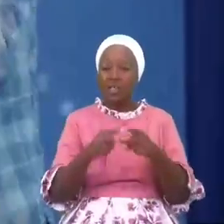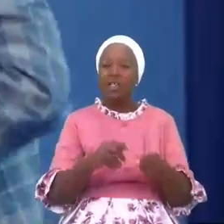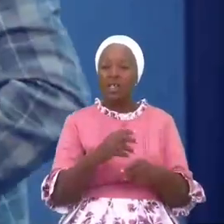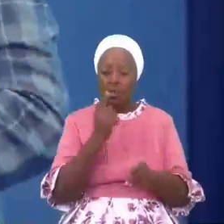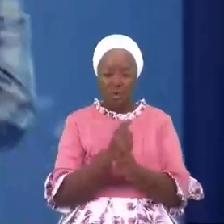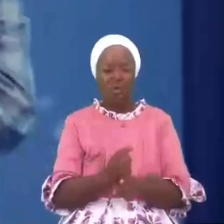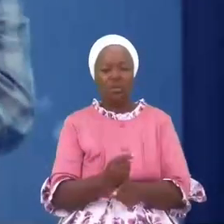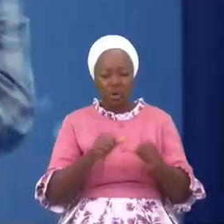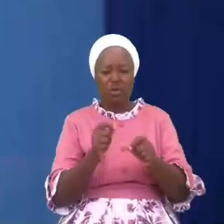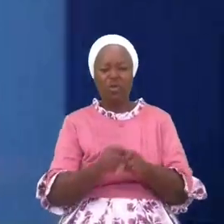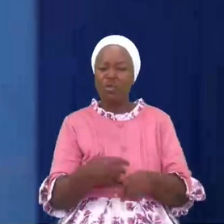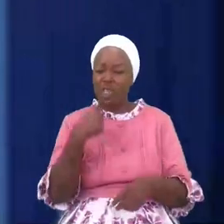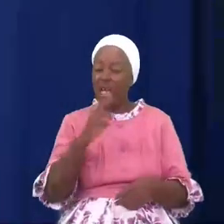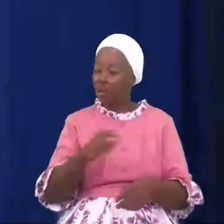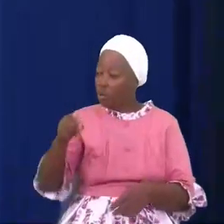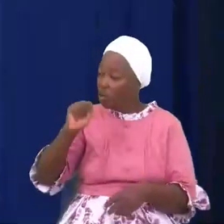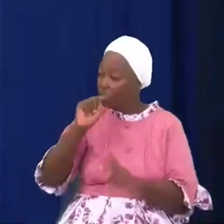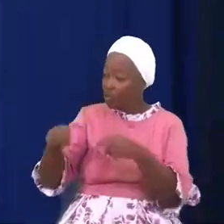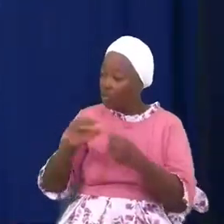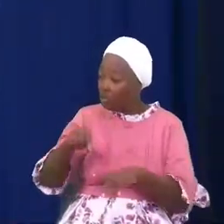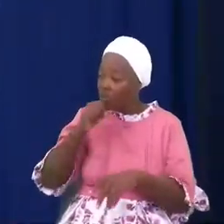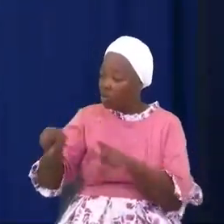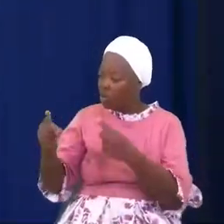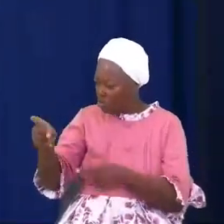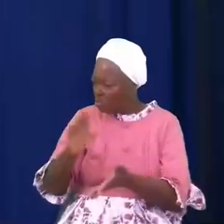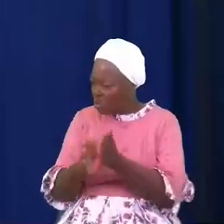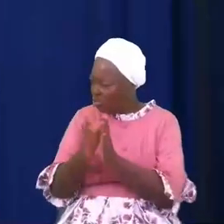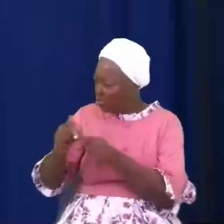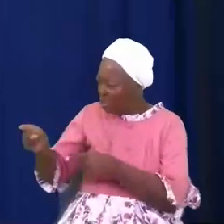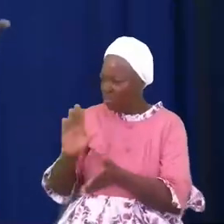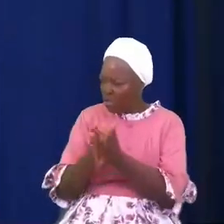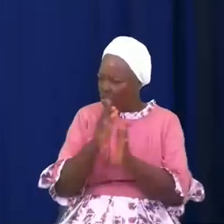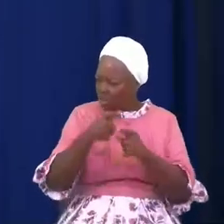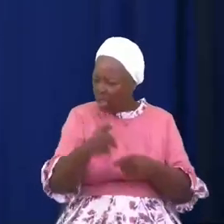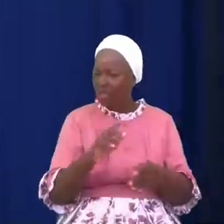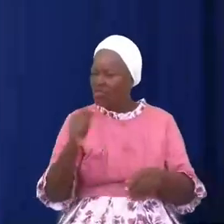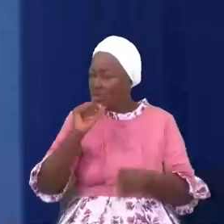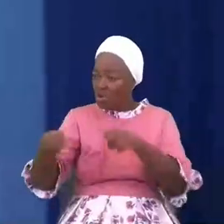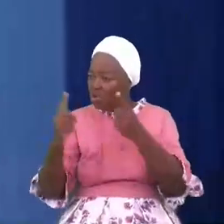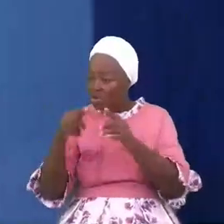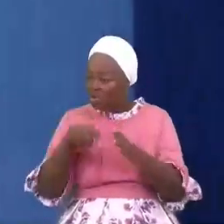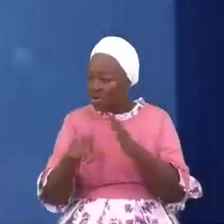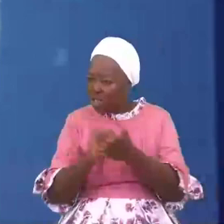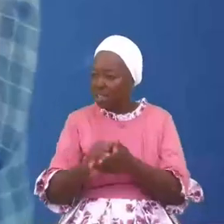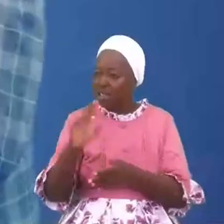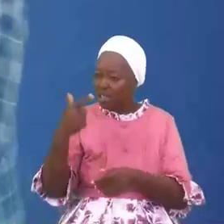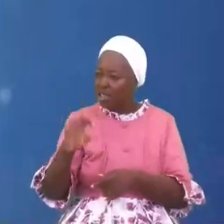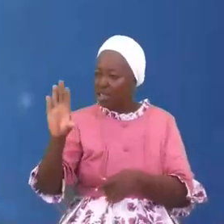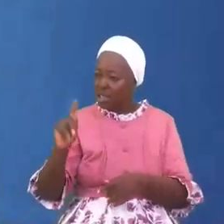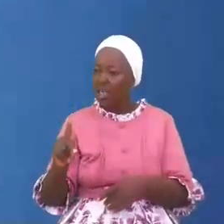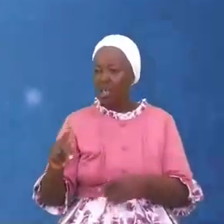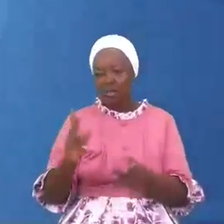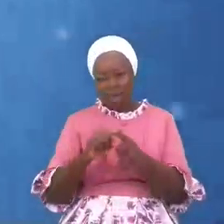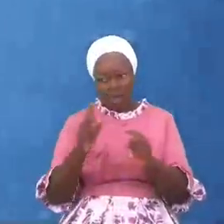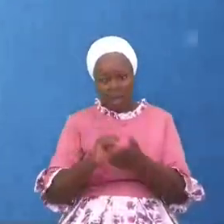à dire, tu n'iras pas. Nous appartenons à ceci, nous appartenons à ceci, nous appartenons à cela. Et finalement, elle a pris la décision. Ce n'est pas toi qui souffres, c'est moi